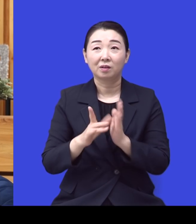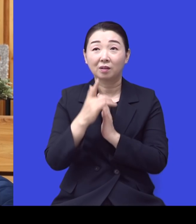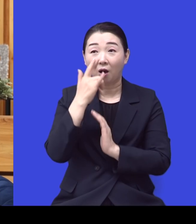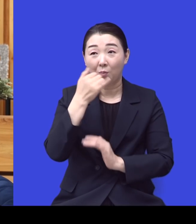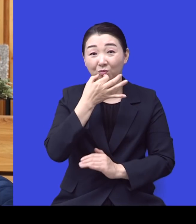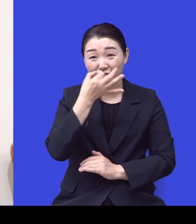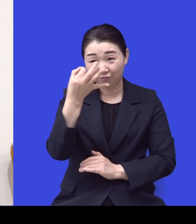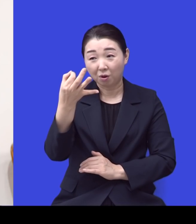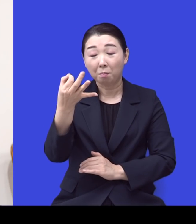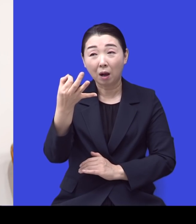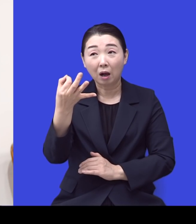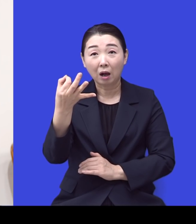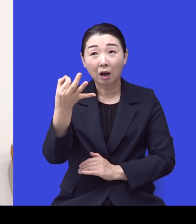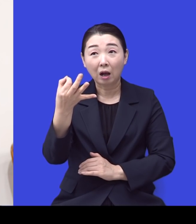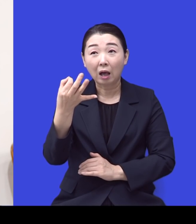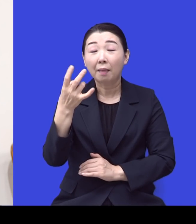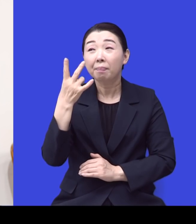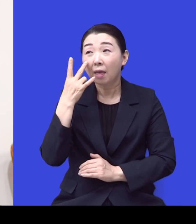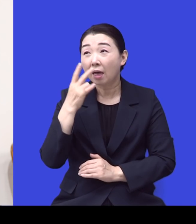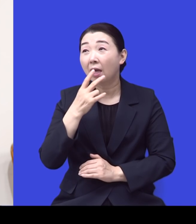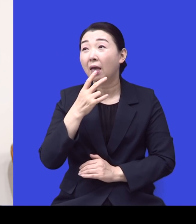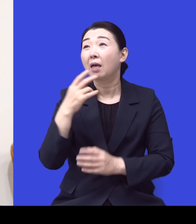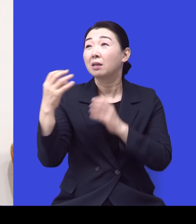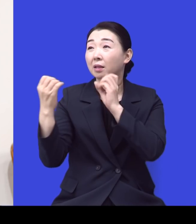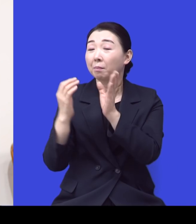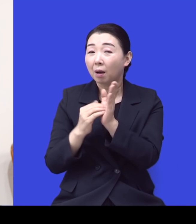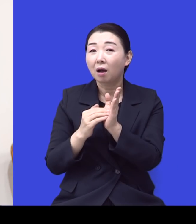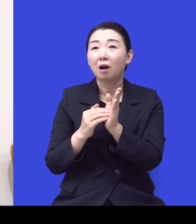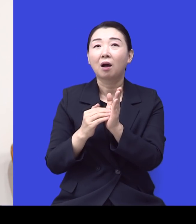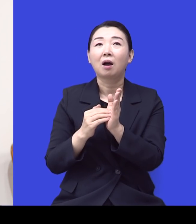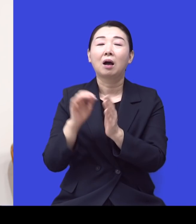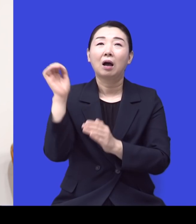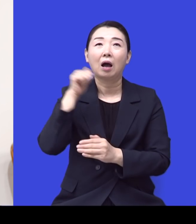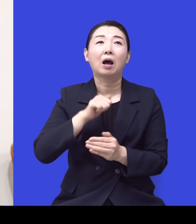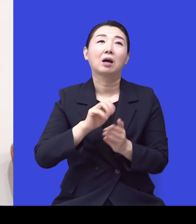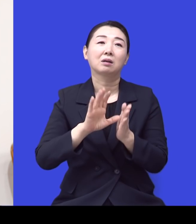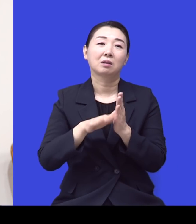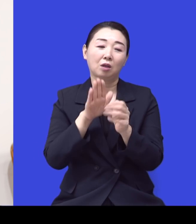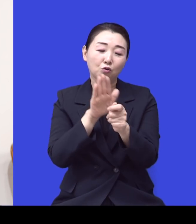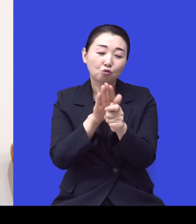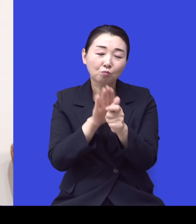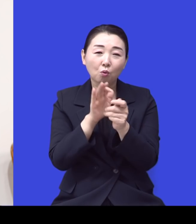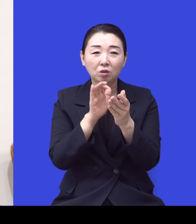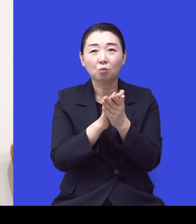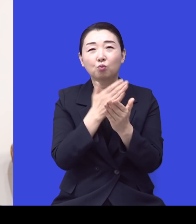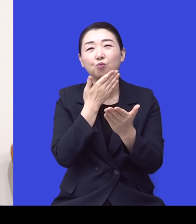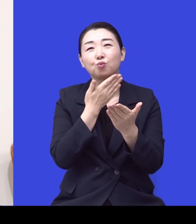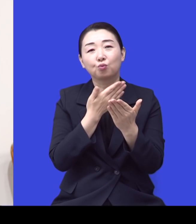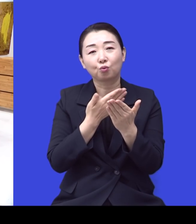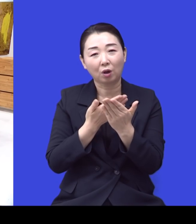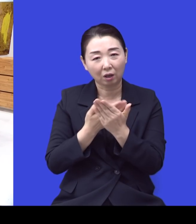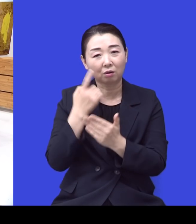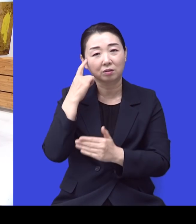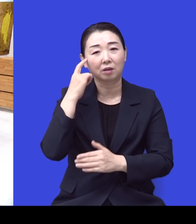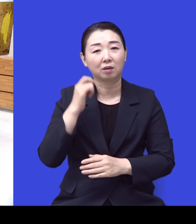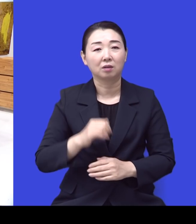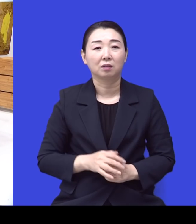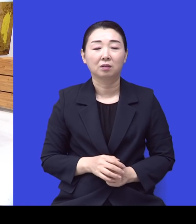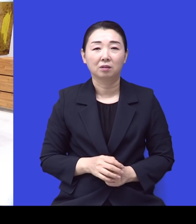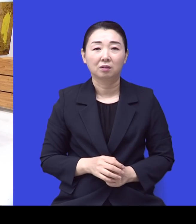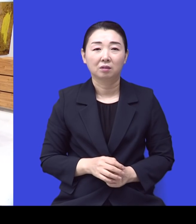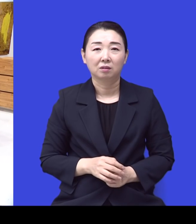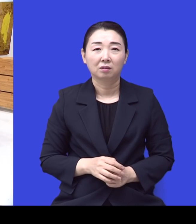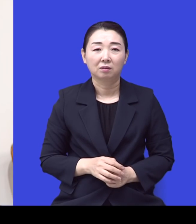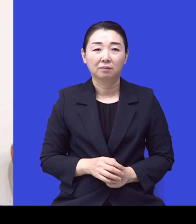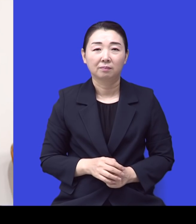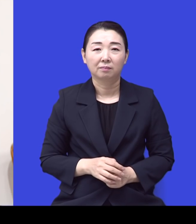것 때문에 그런 사건을 통해서 중보기도가 얼마나 중요한가. 그 기도 없이는 정말 할 수가 그럼요, 없고. 그럼요. 예.